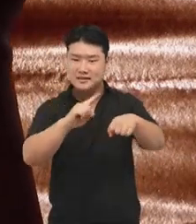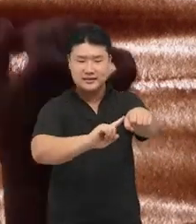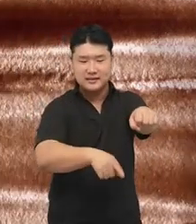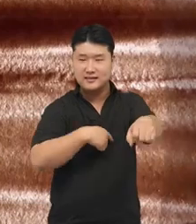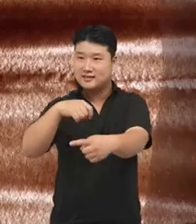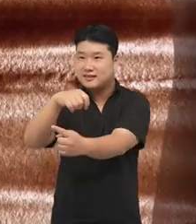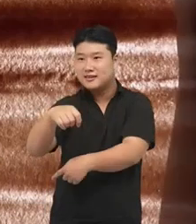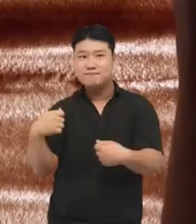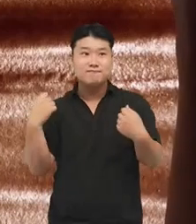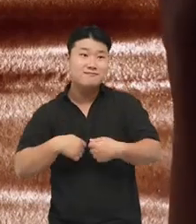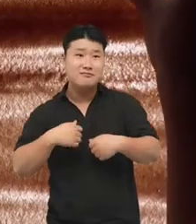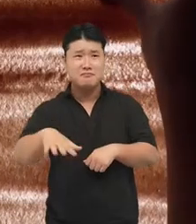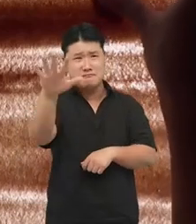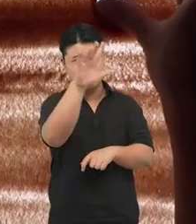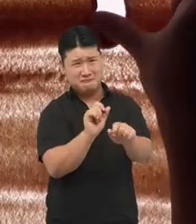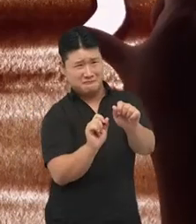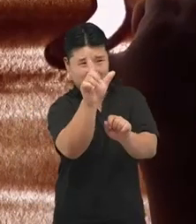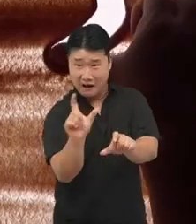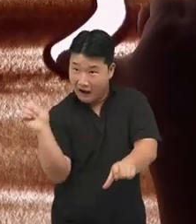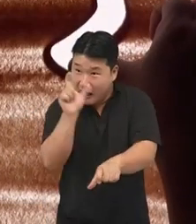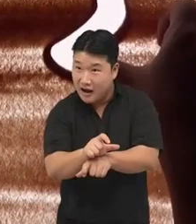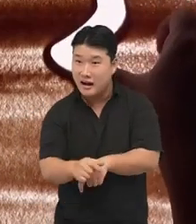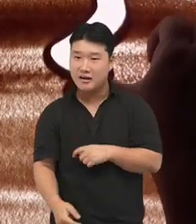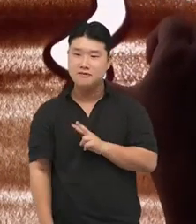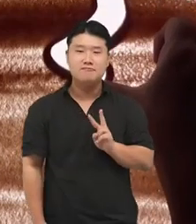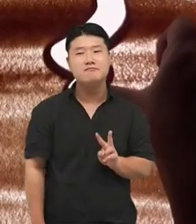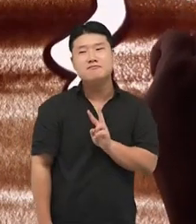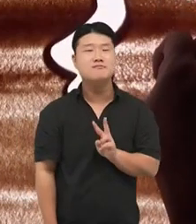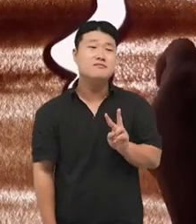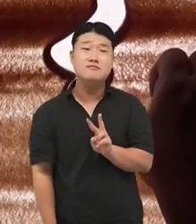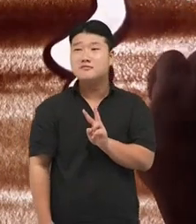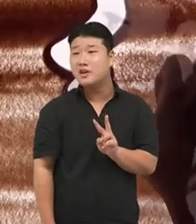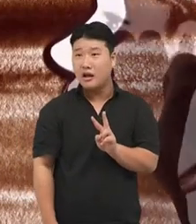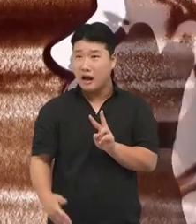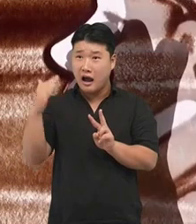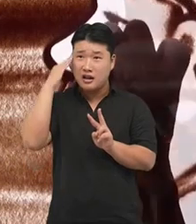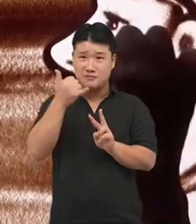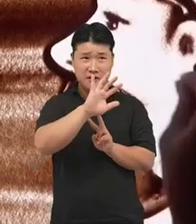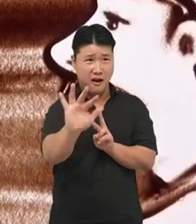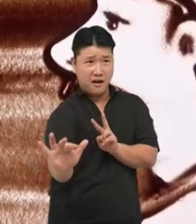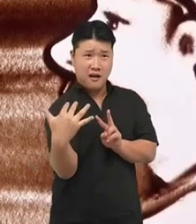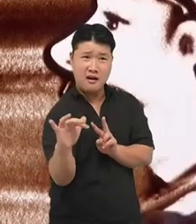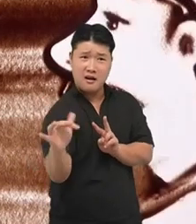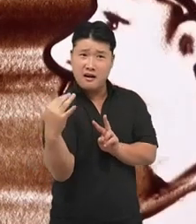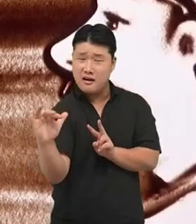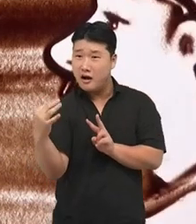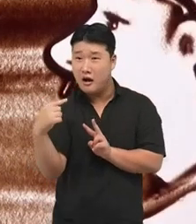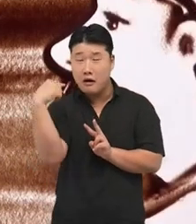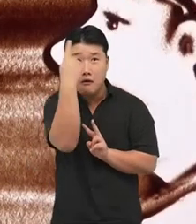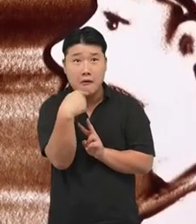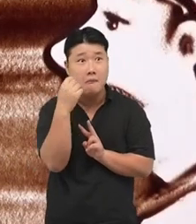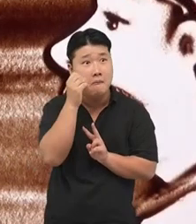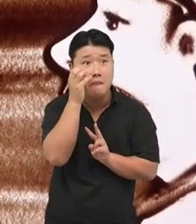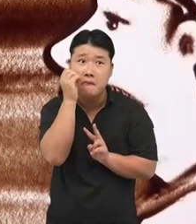즐겨 입소. 그들에게 우리 백인들은 큰 볼거리라서 거리를 걸을 때마다 모두들 신기한 듯이